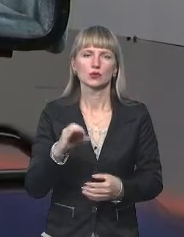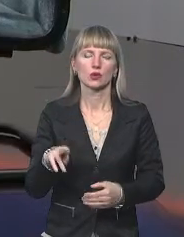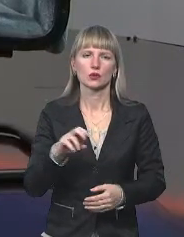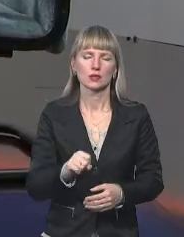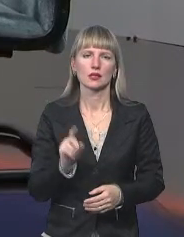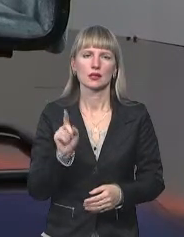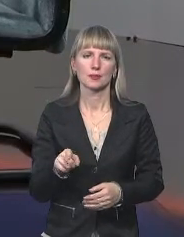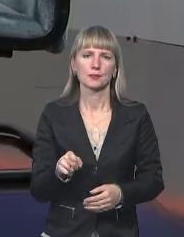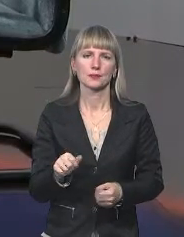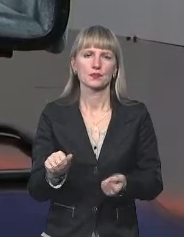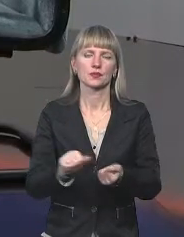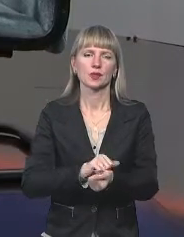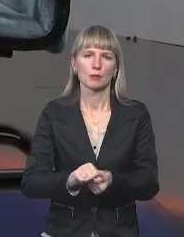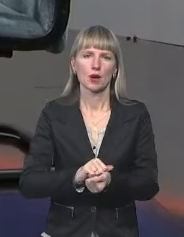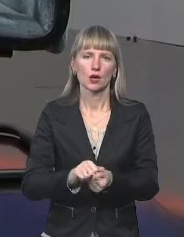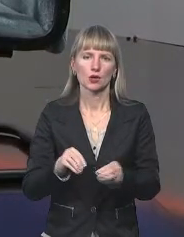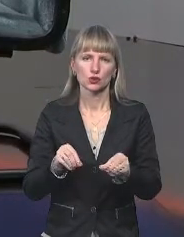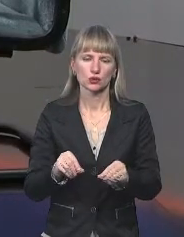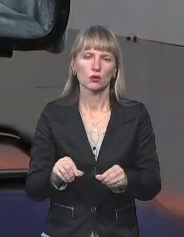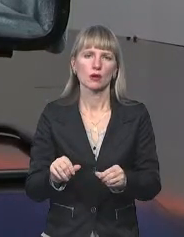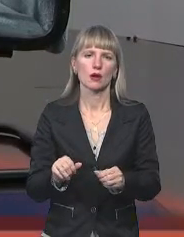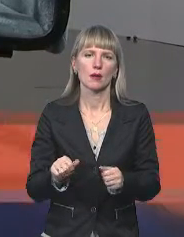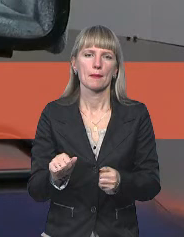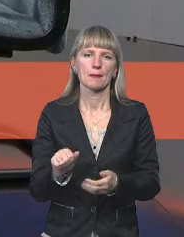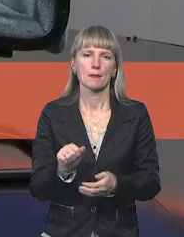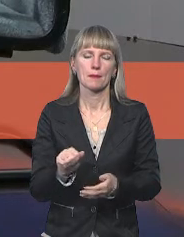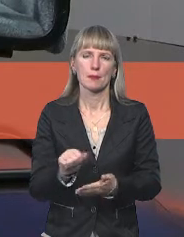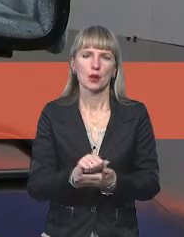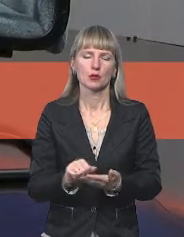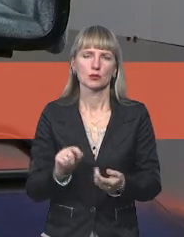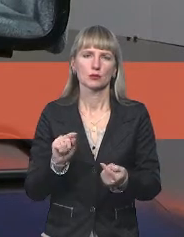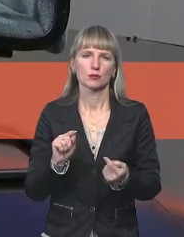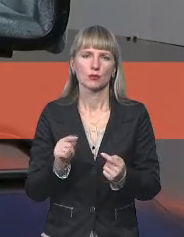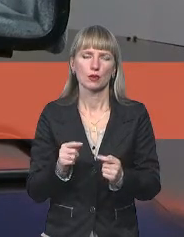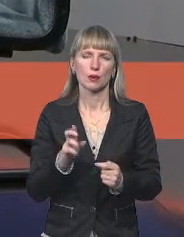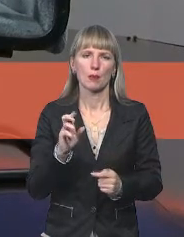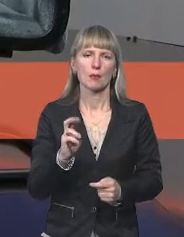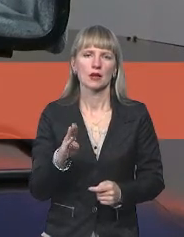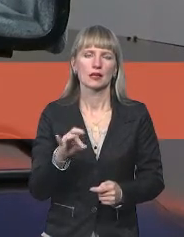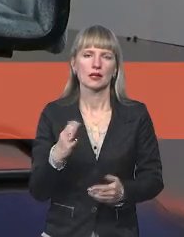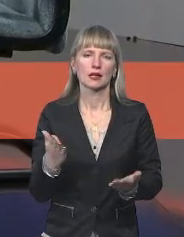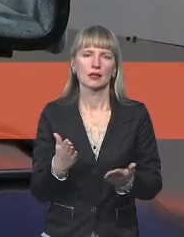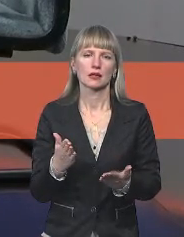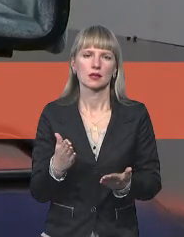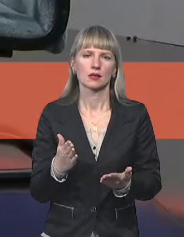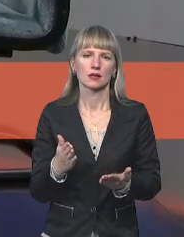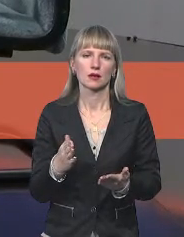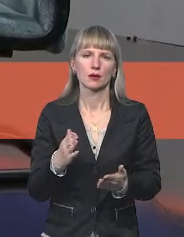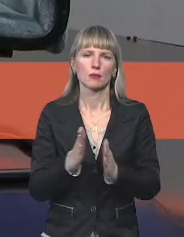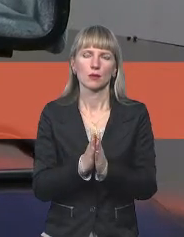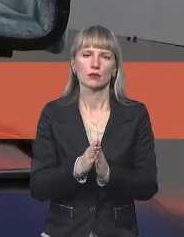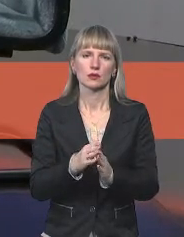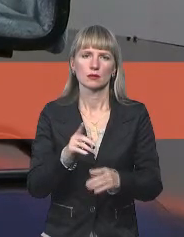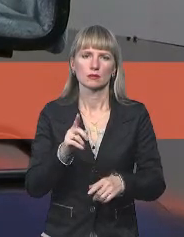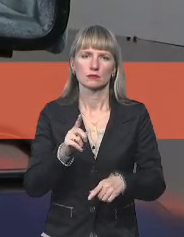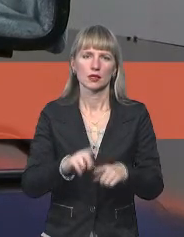там пральний порошок, там миючі засоби антибактеріальні, тобто такі, які просять батьків принести до